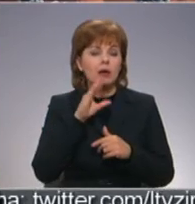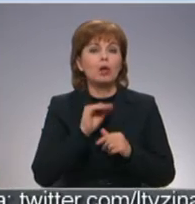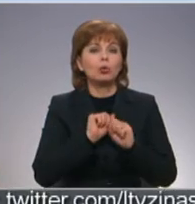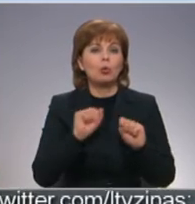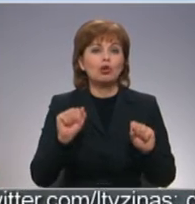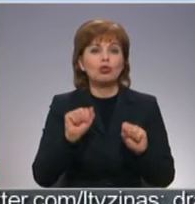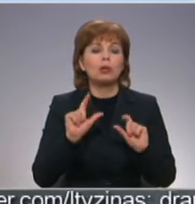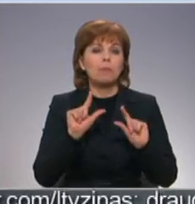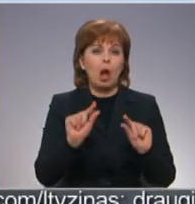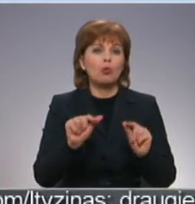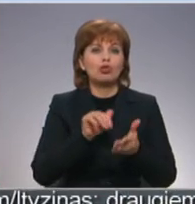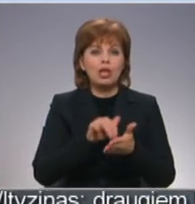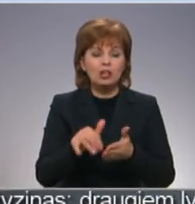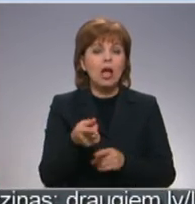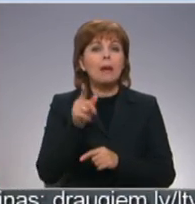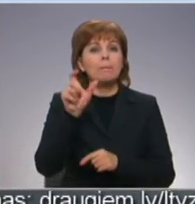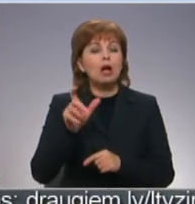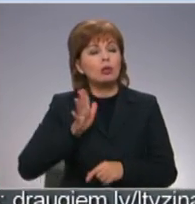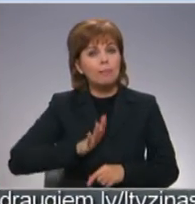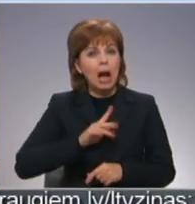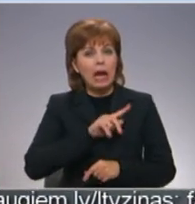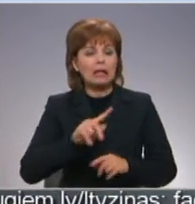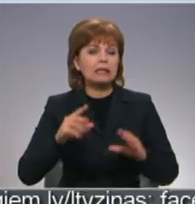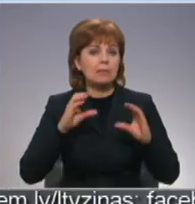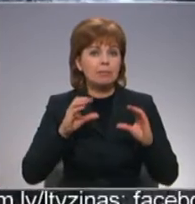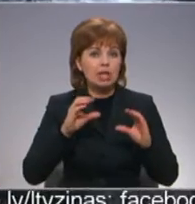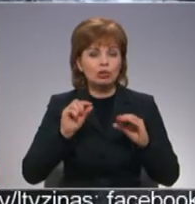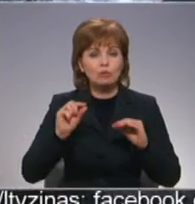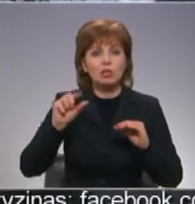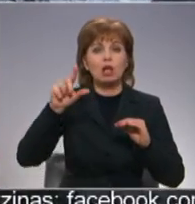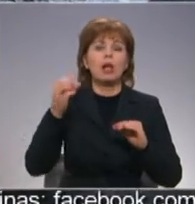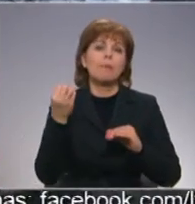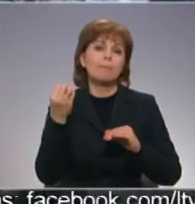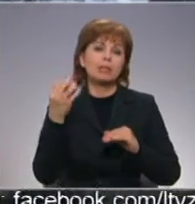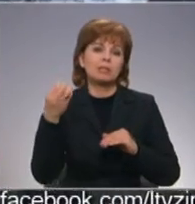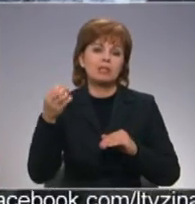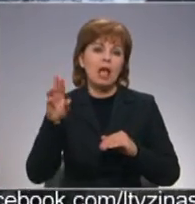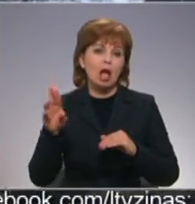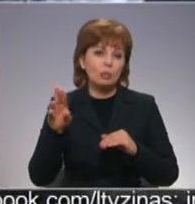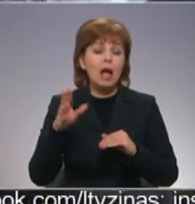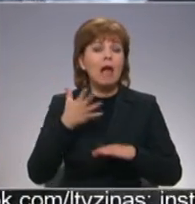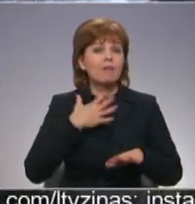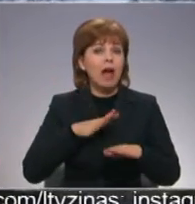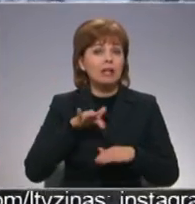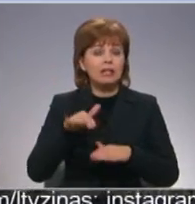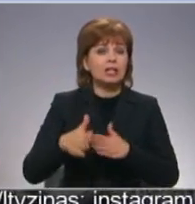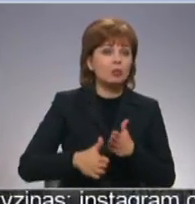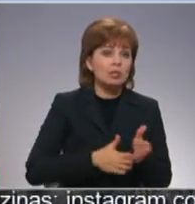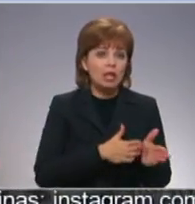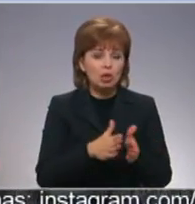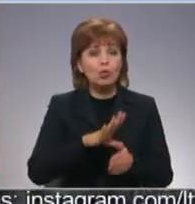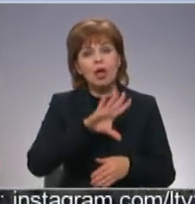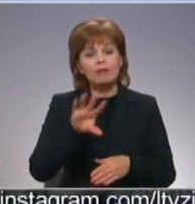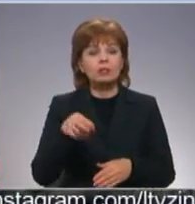iešana. Makšķerniekiem viņš iesaka pagaidīt līdz ledus biezums sasniedzis 15 cm savukārtiem, kas vēlas doties slidot,